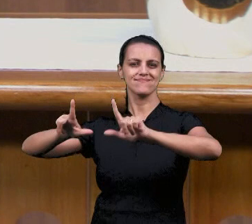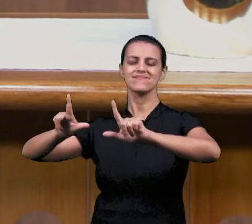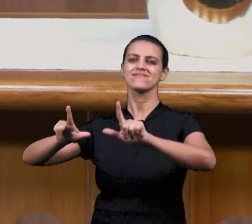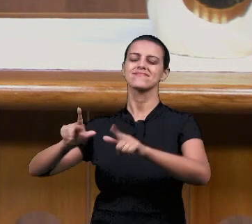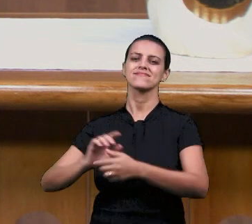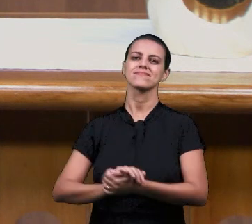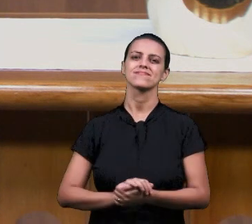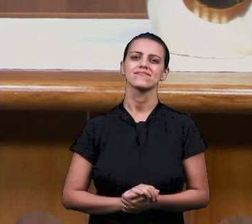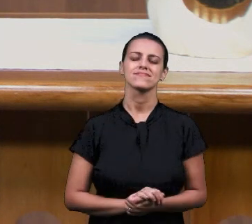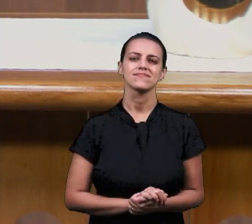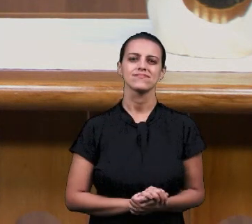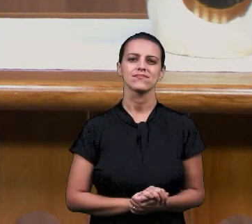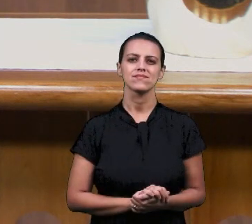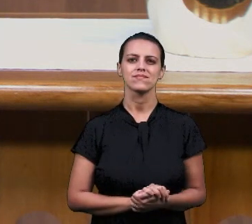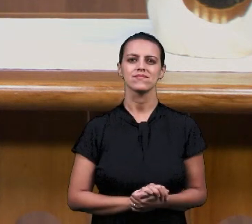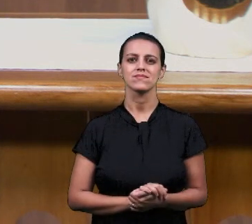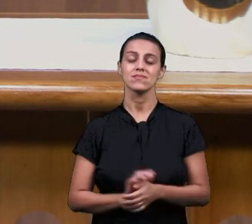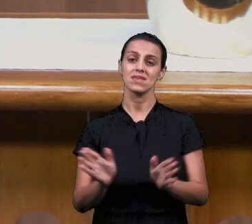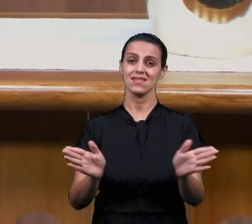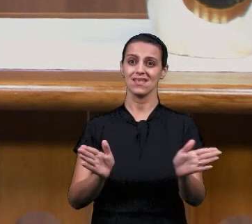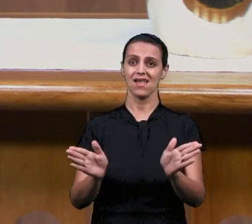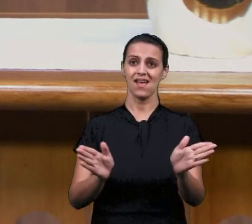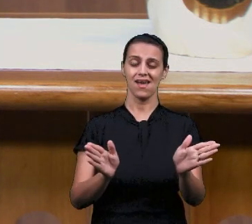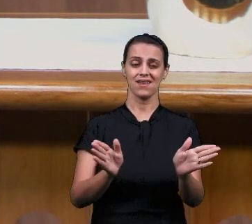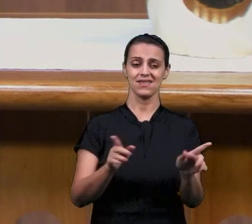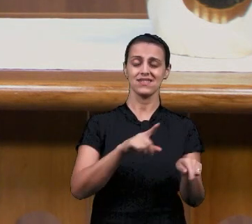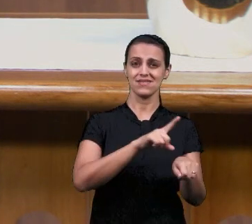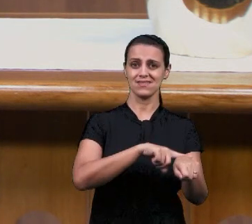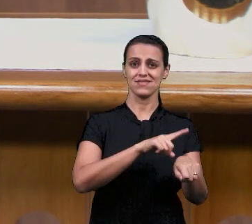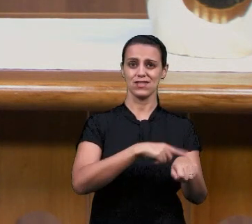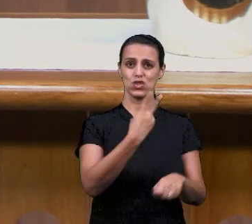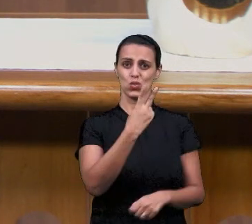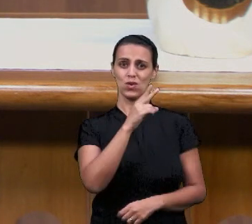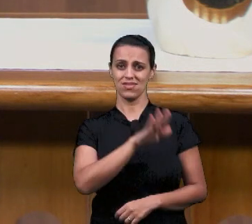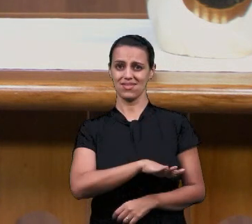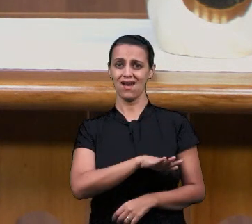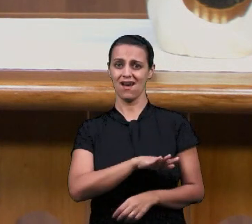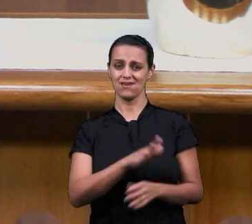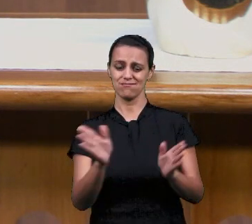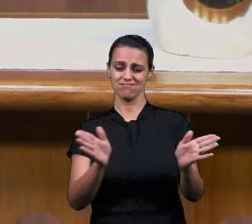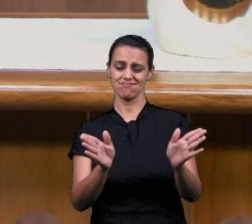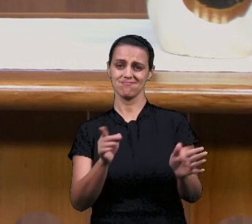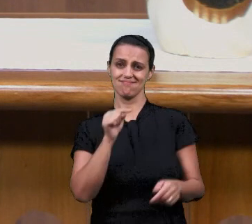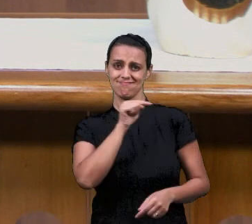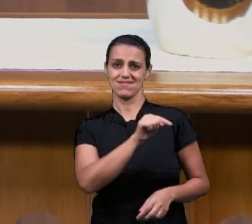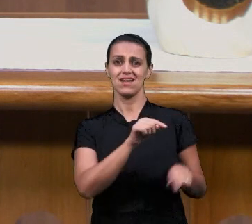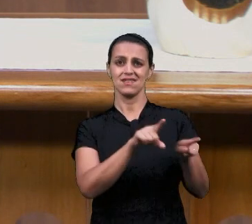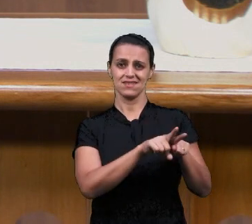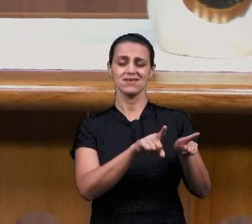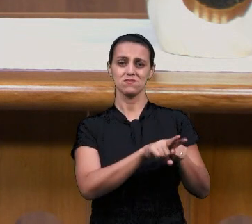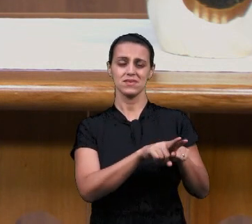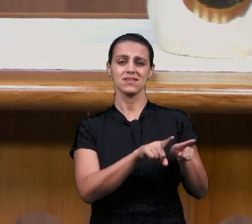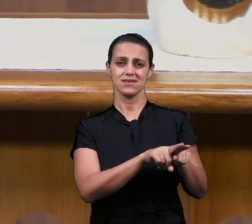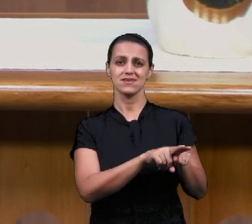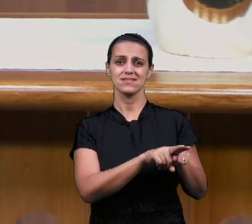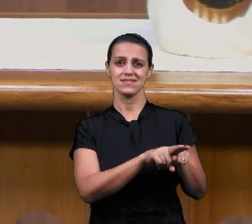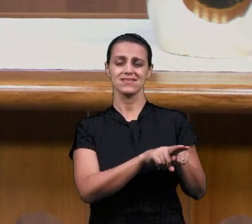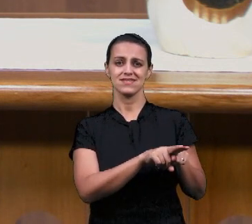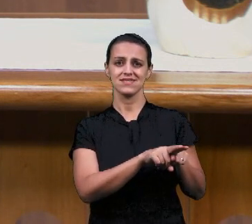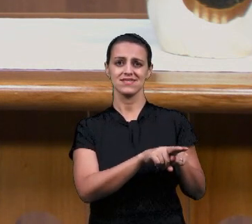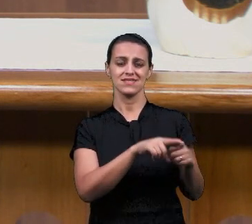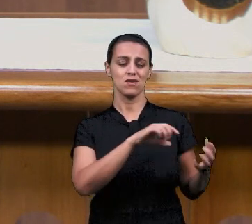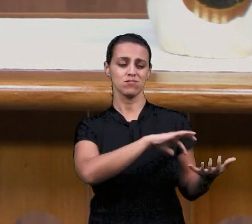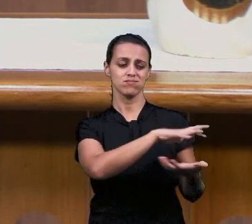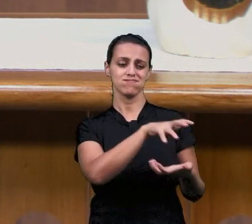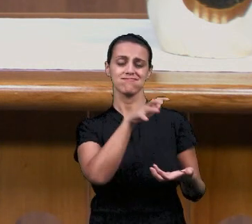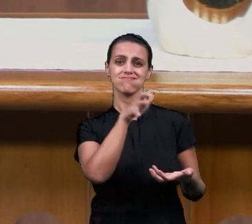annonçant l'évangile éternel. Mais en parallèle, à 14 heures, nous allons avoir une autre transmission, c'est une